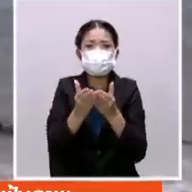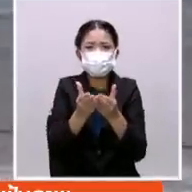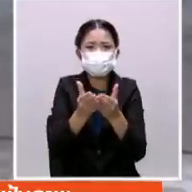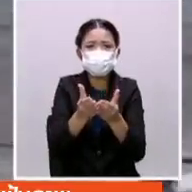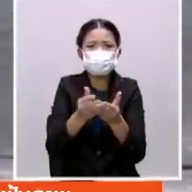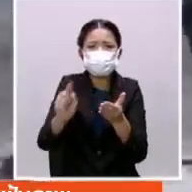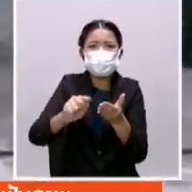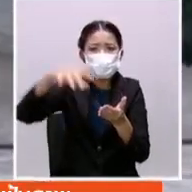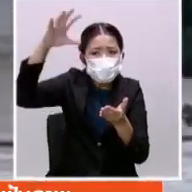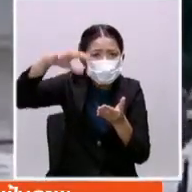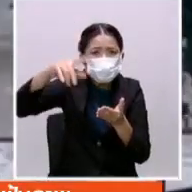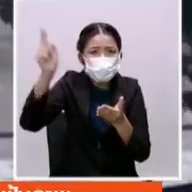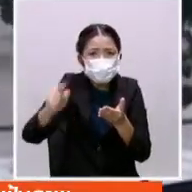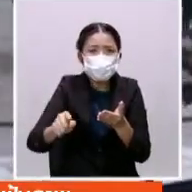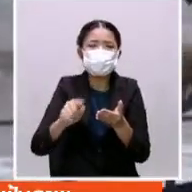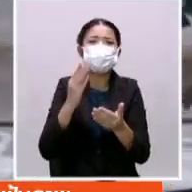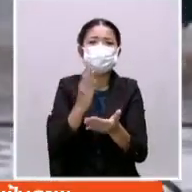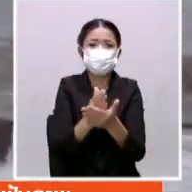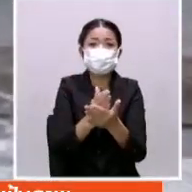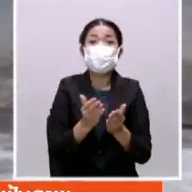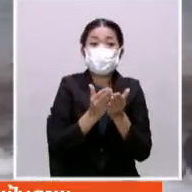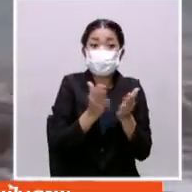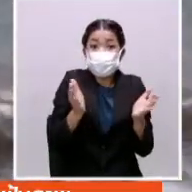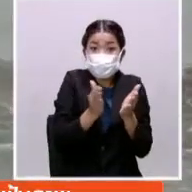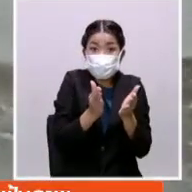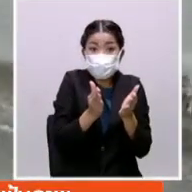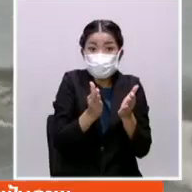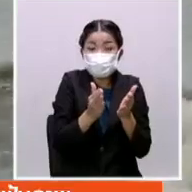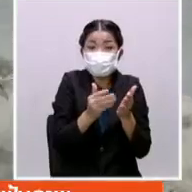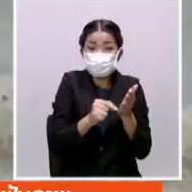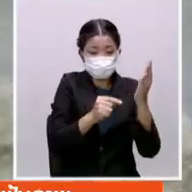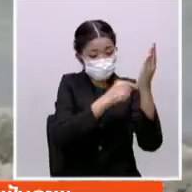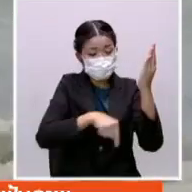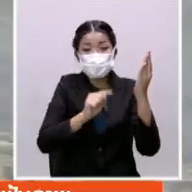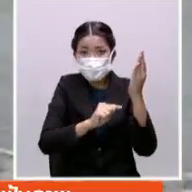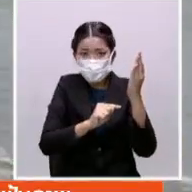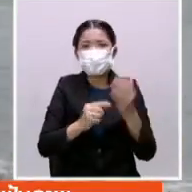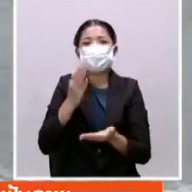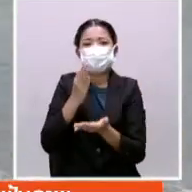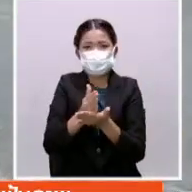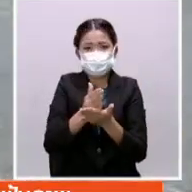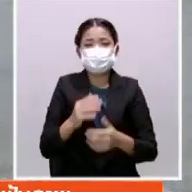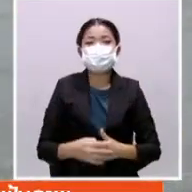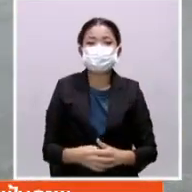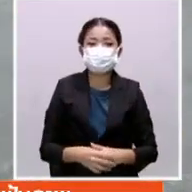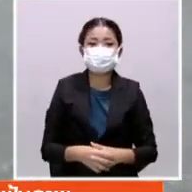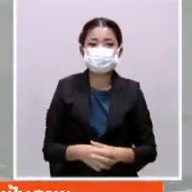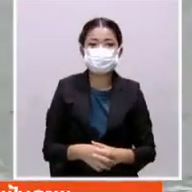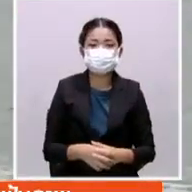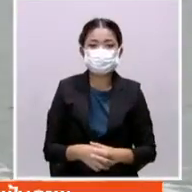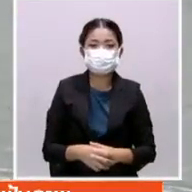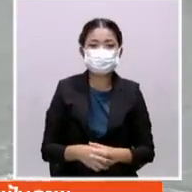รือบริเวณที่มีฝนฟ้าคะนองสำหรับเรือเล็กบริเวณทะเลอันดามันตอนบนควรที่จะงดออกจากฝั่งไปก่อนในระยะ